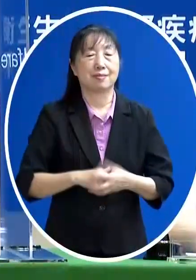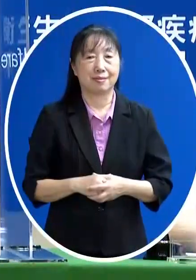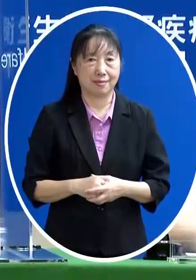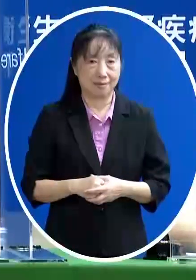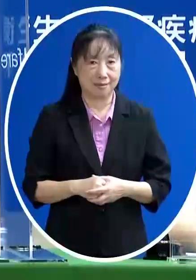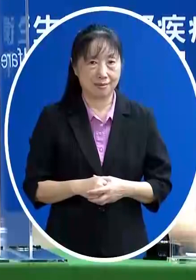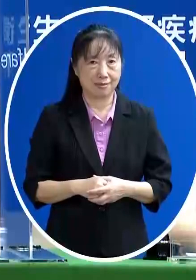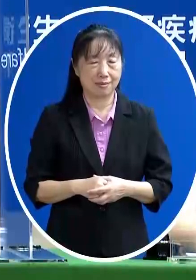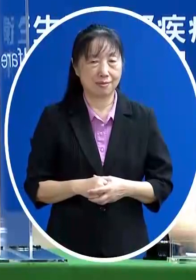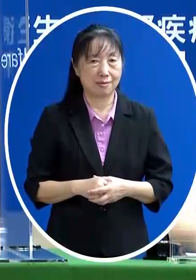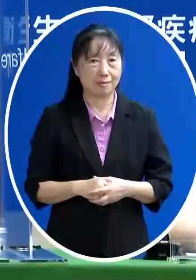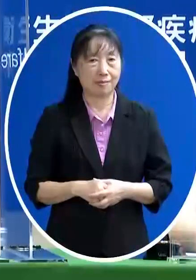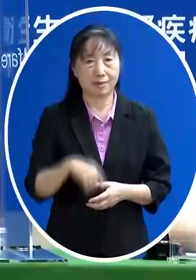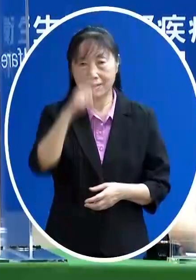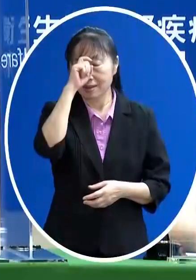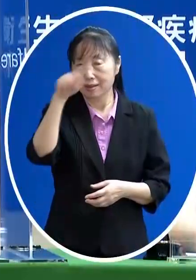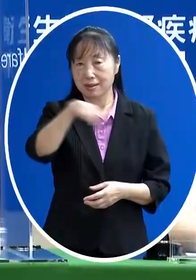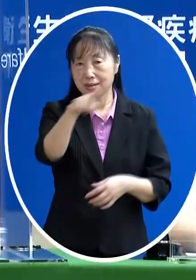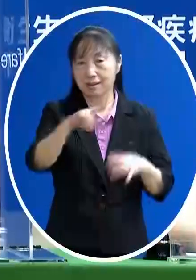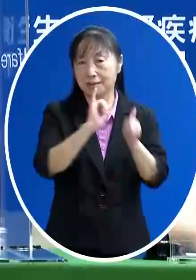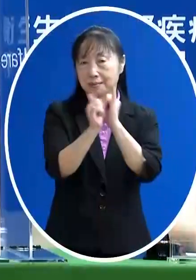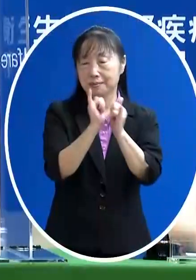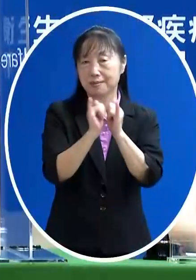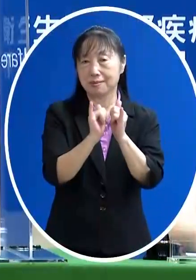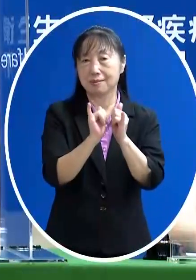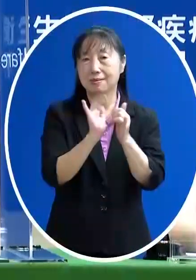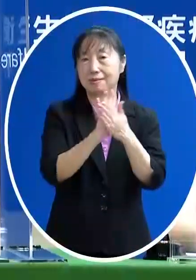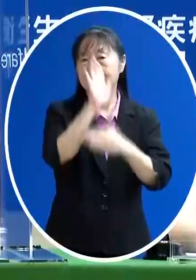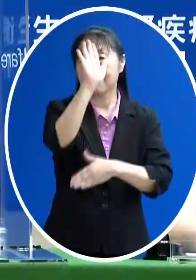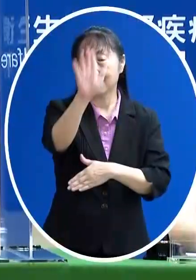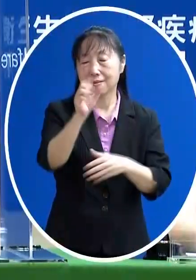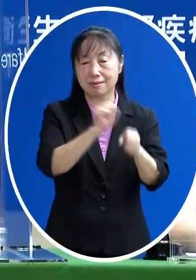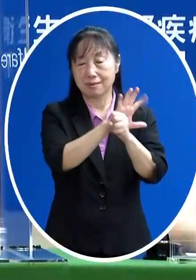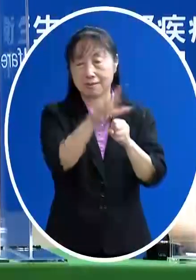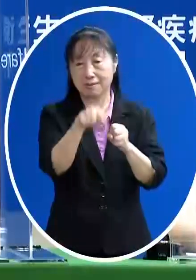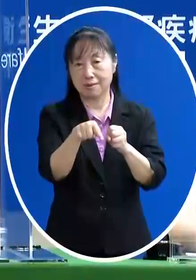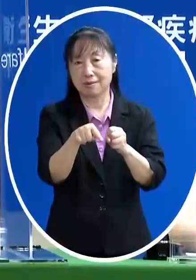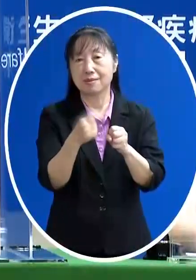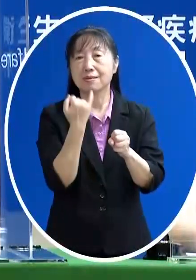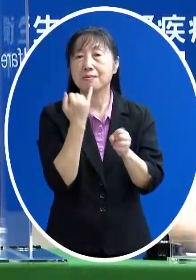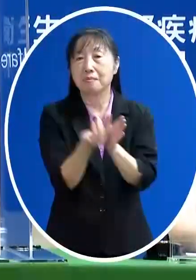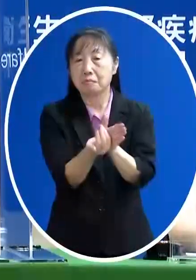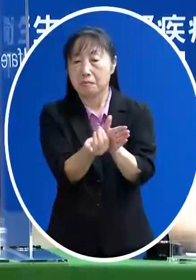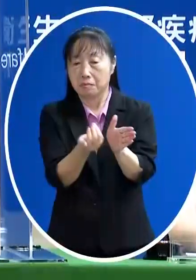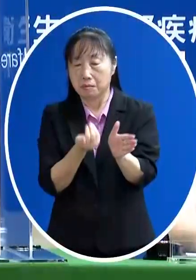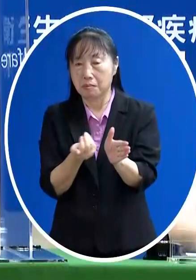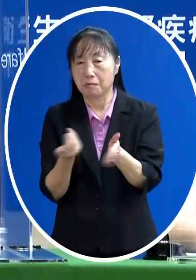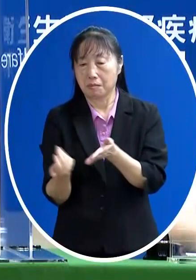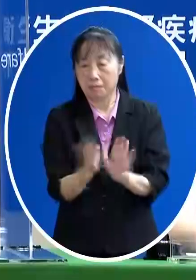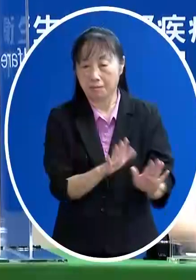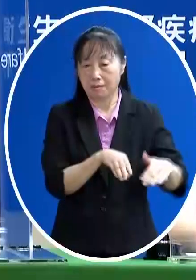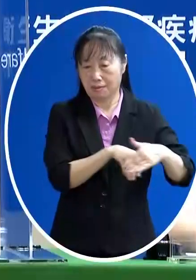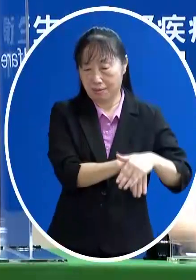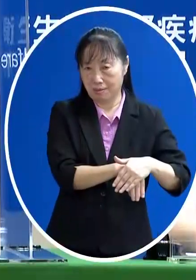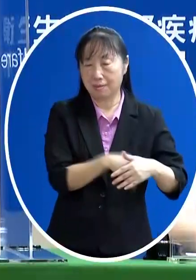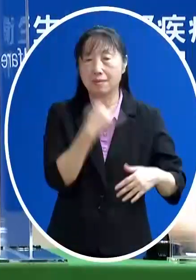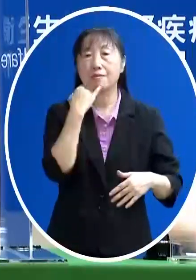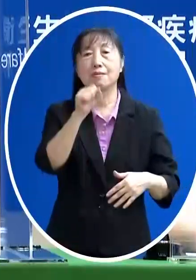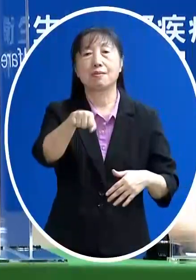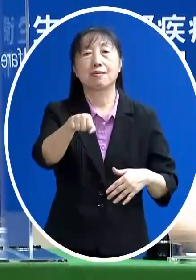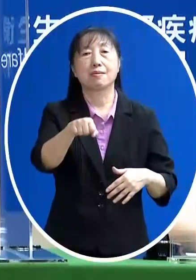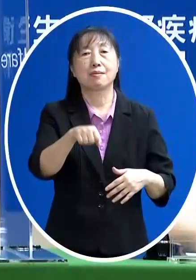那我这边也要希望民众。因未来的疫情，哦，那可以提早做准备，哦，那赶快可以去做购买，